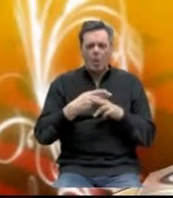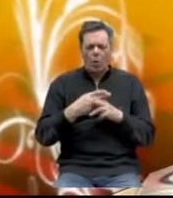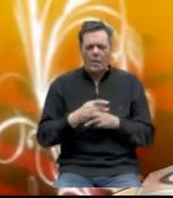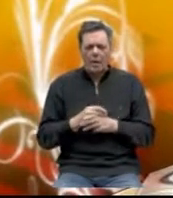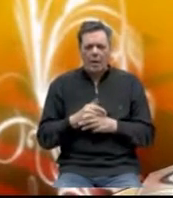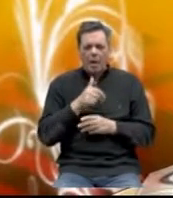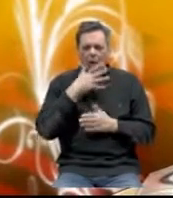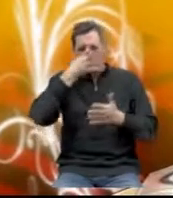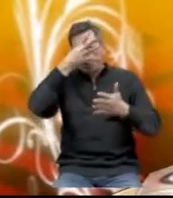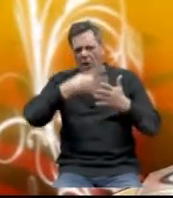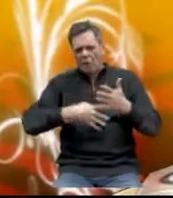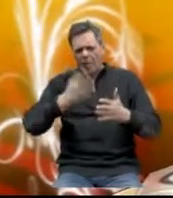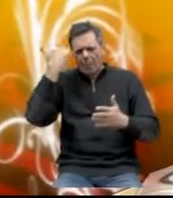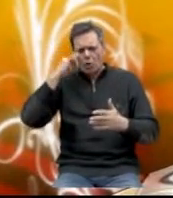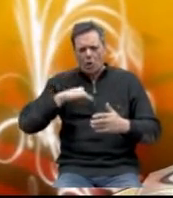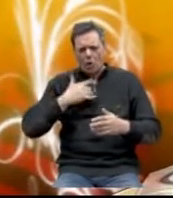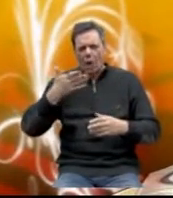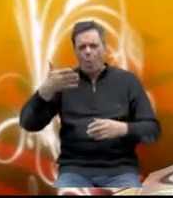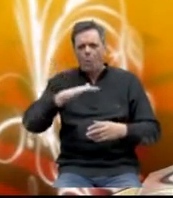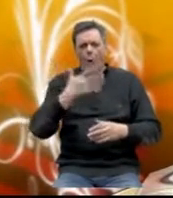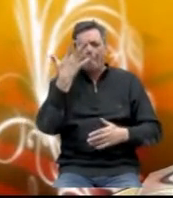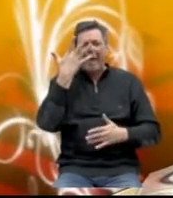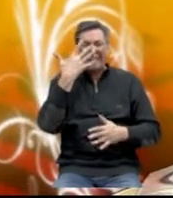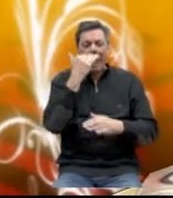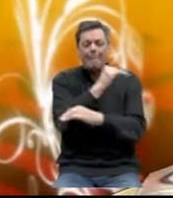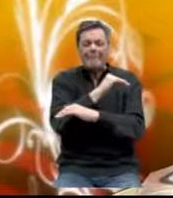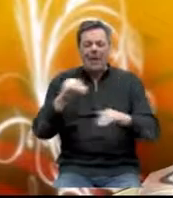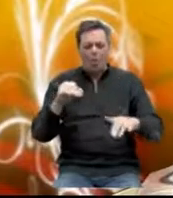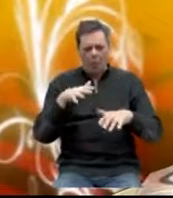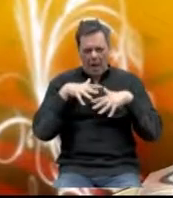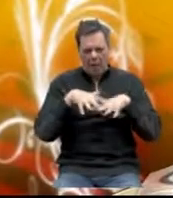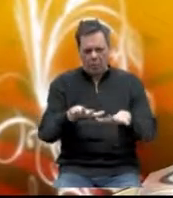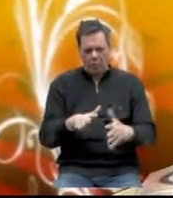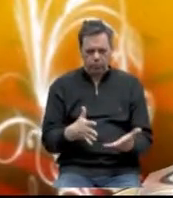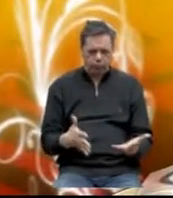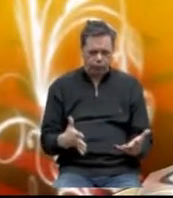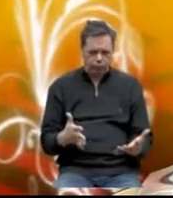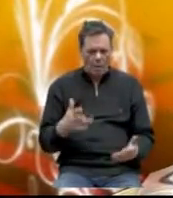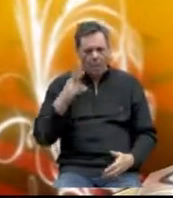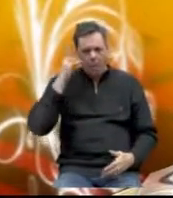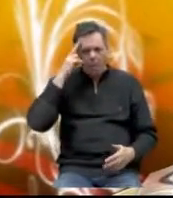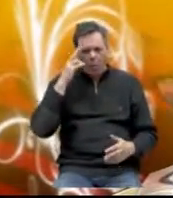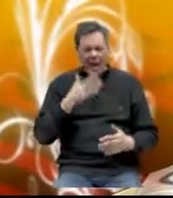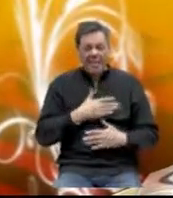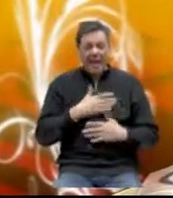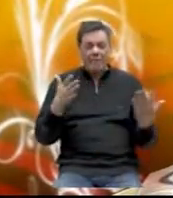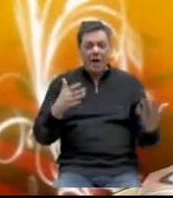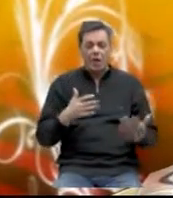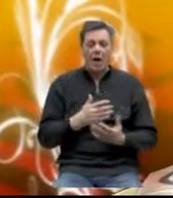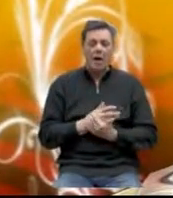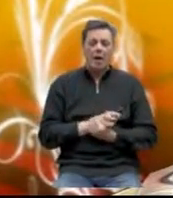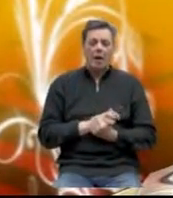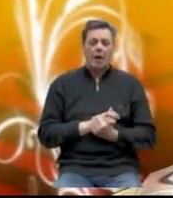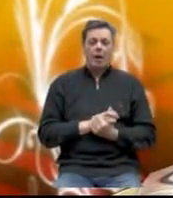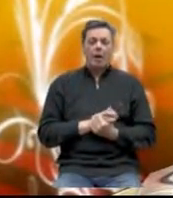se procjenjuje da je prošle godine umro 5 milijuna ljudi. Znači, populacija malo veća od jedne, neću